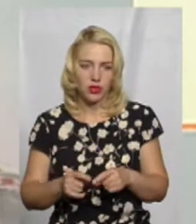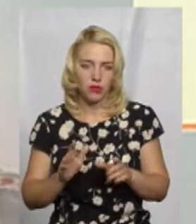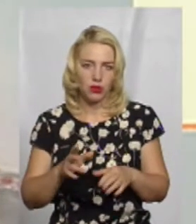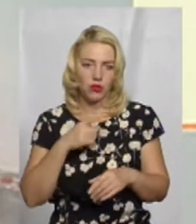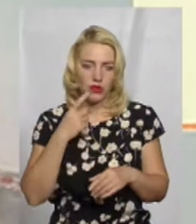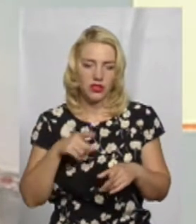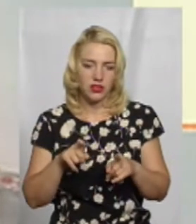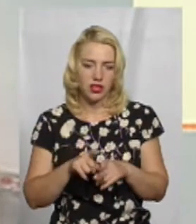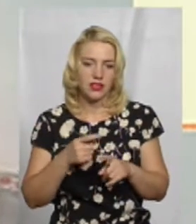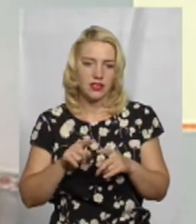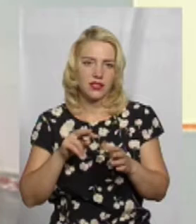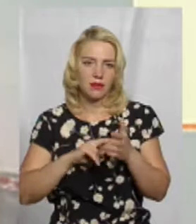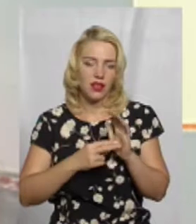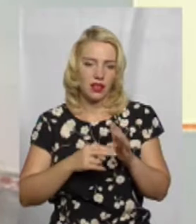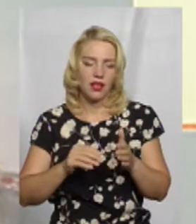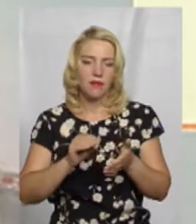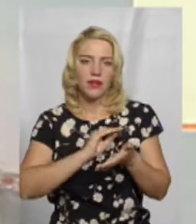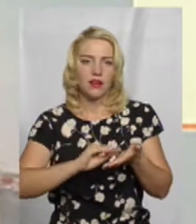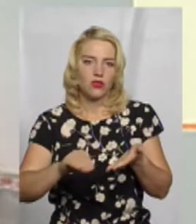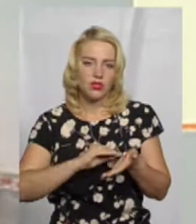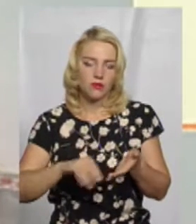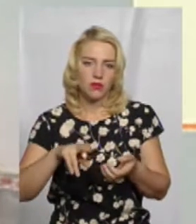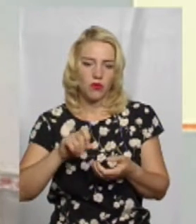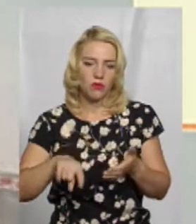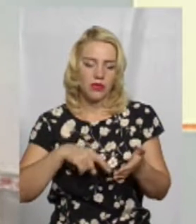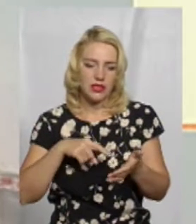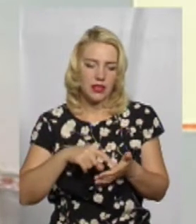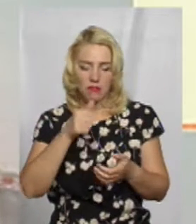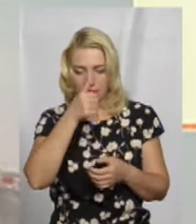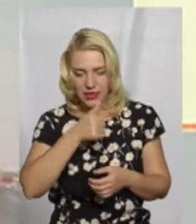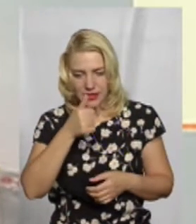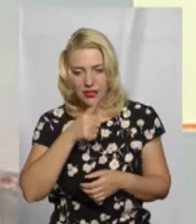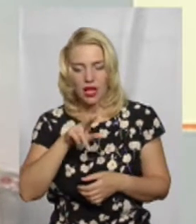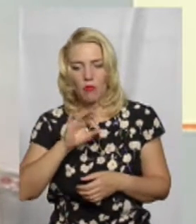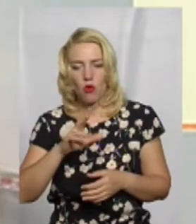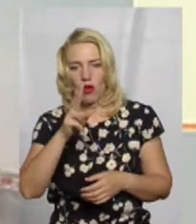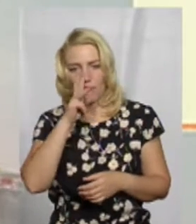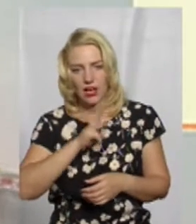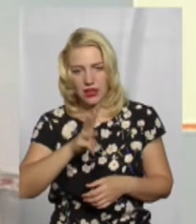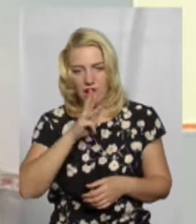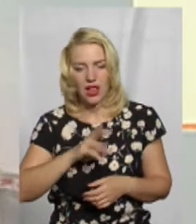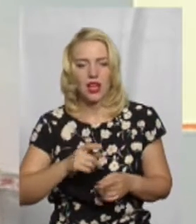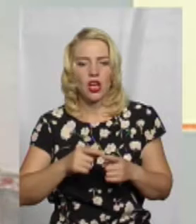так. Ці плани розписуються по місяцям, по кварталу, щорічно. Проводиться